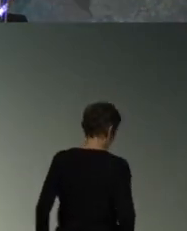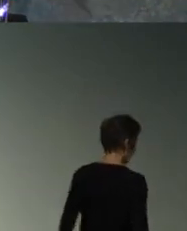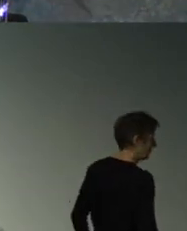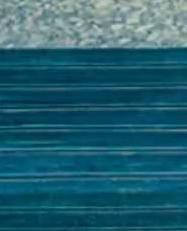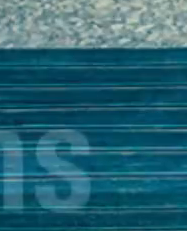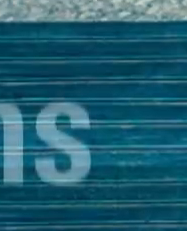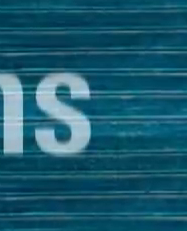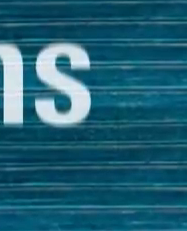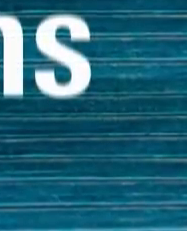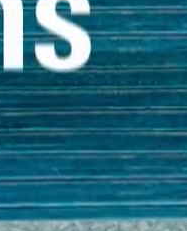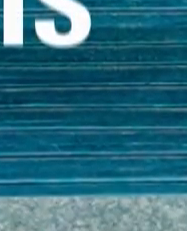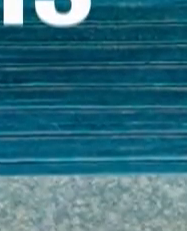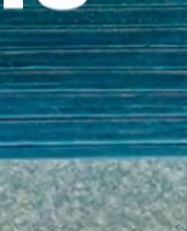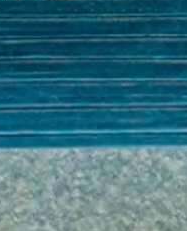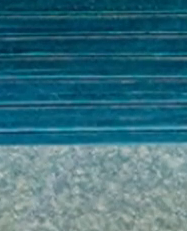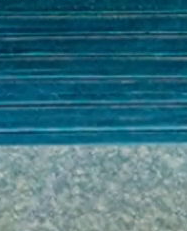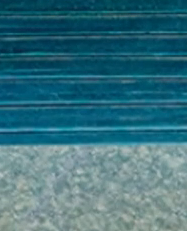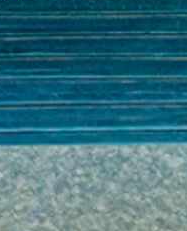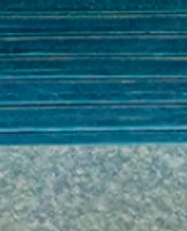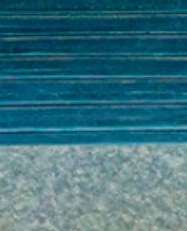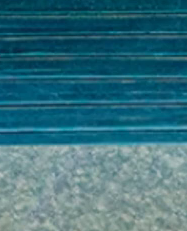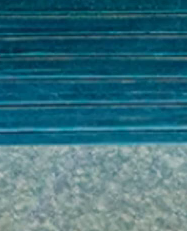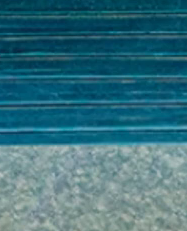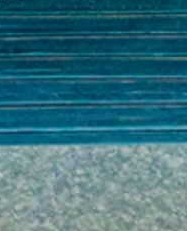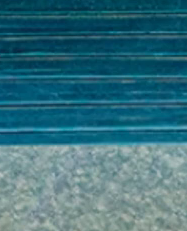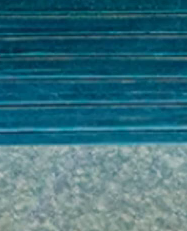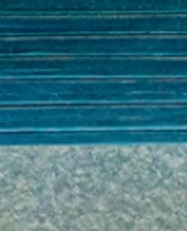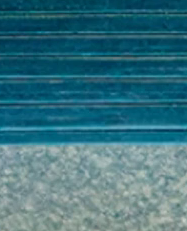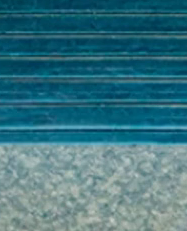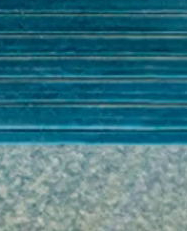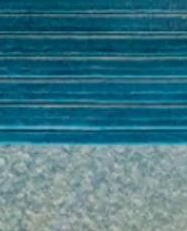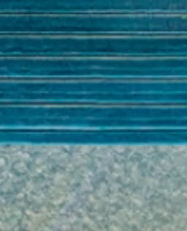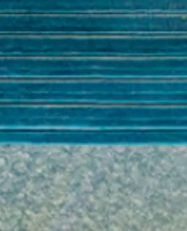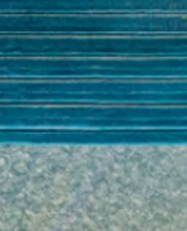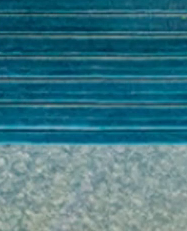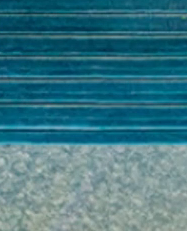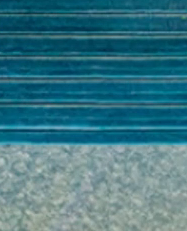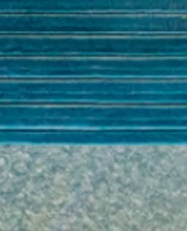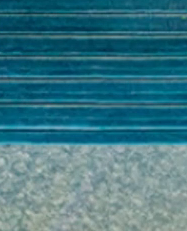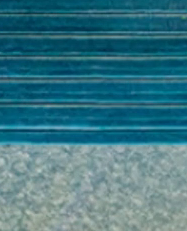Yeah.